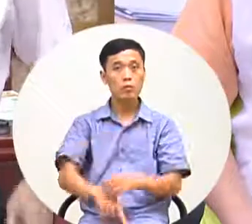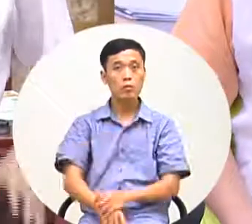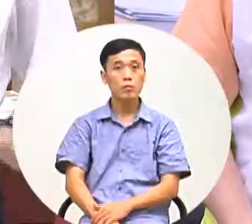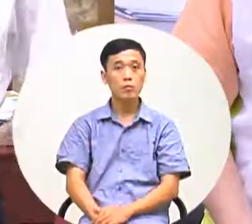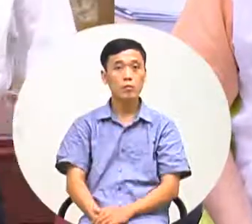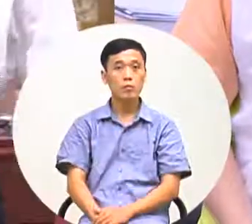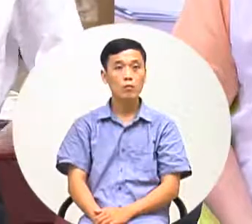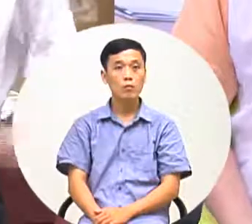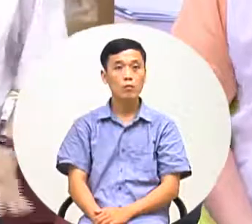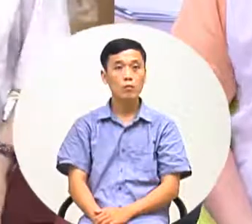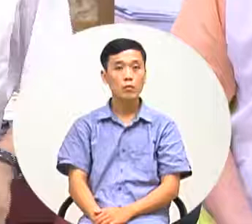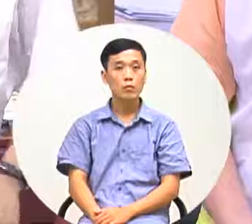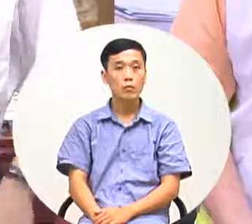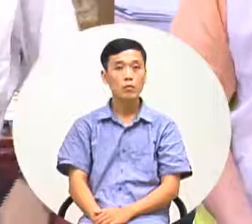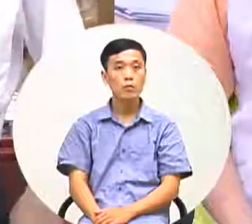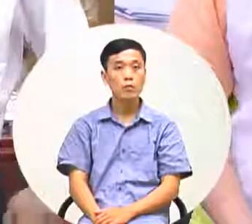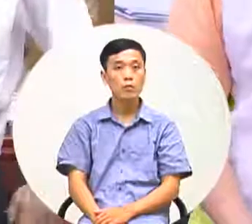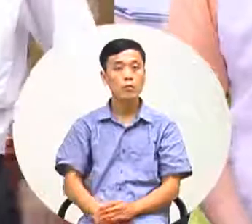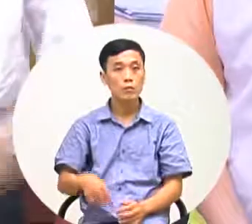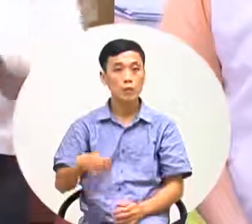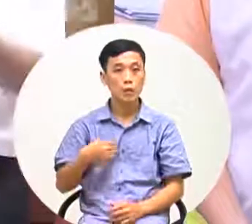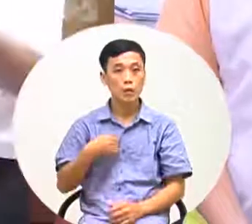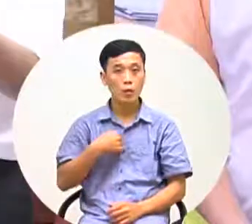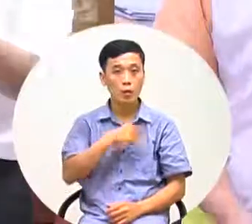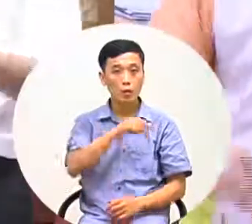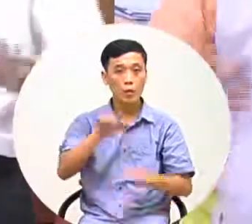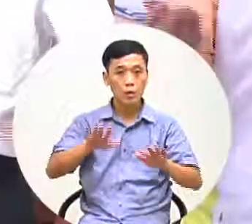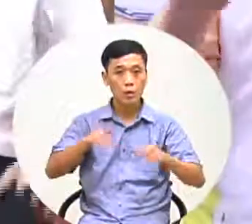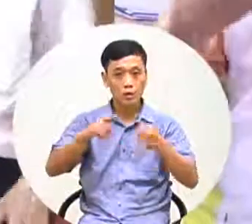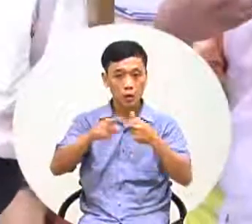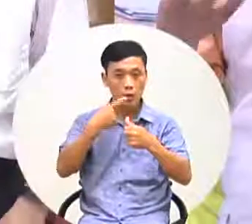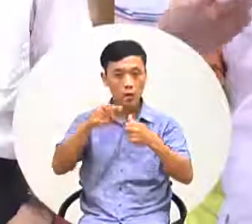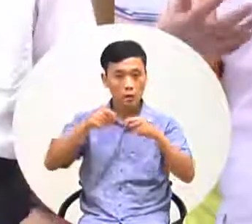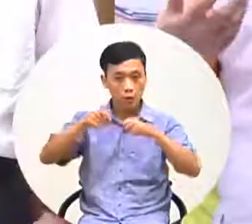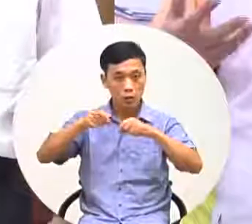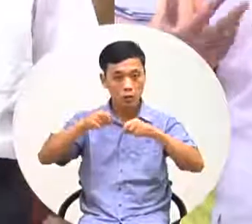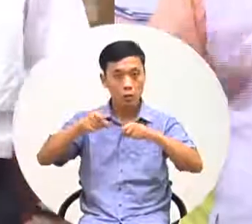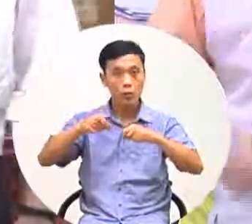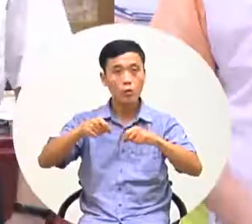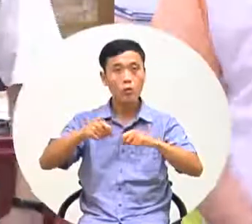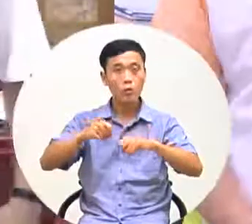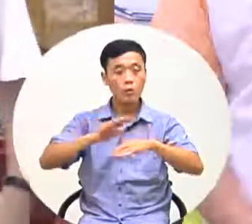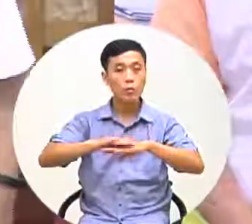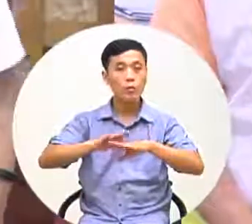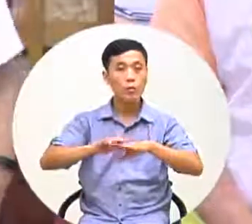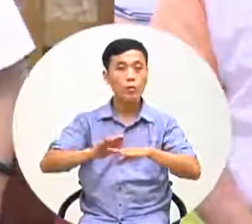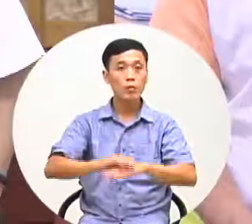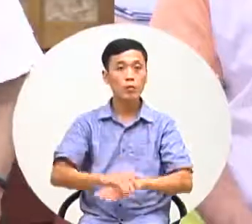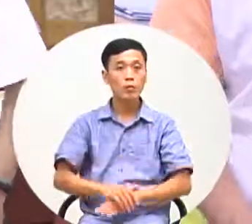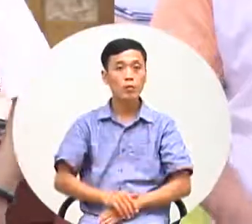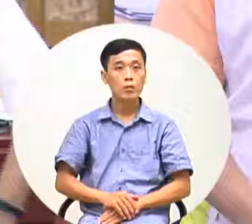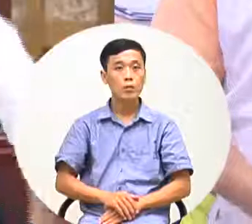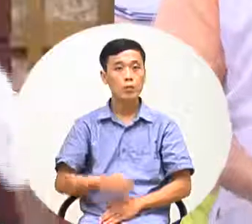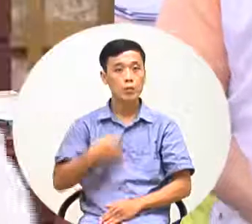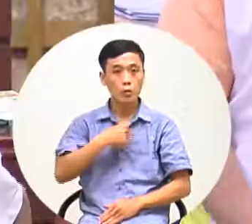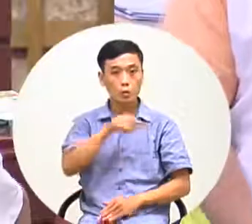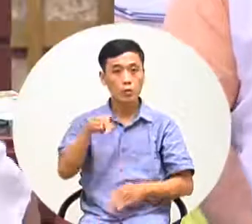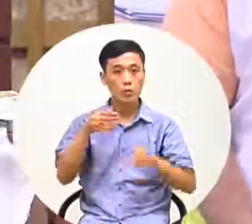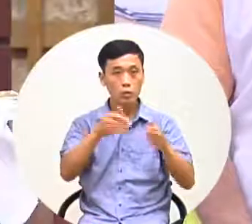无，阮即摆阮会先规划，我们会再来研议嘿。阮会甲养生公园做伙来迄落嘿。